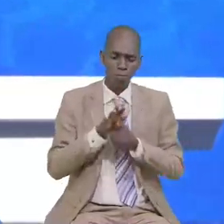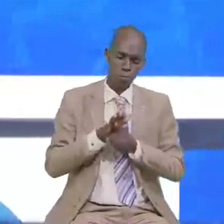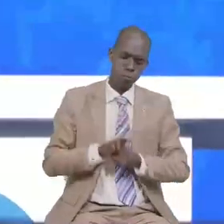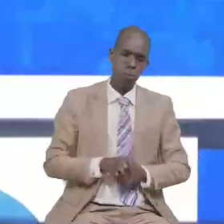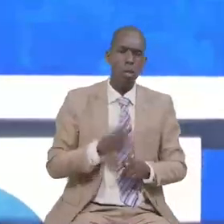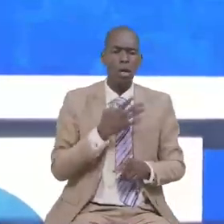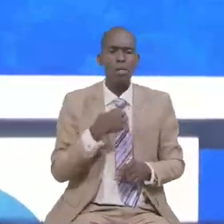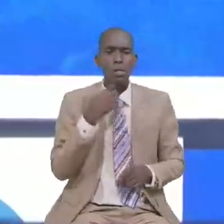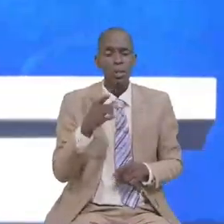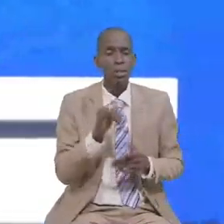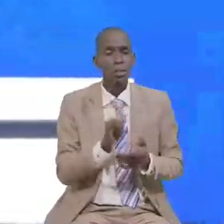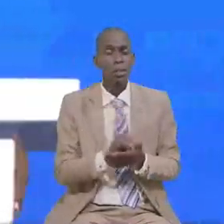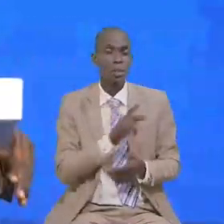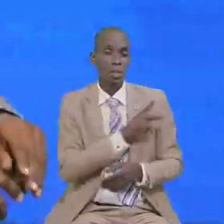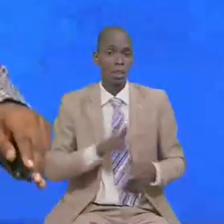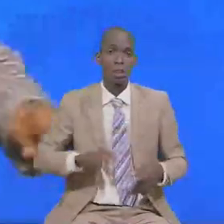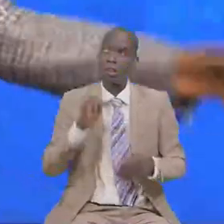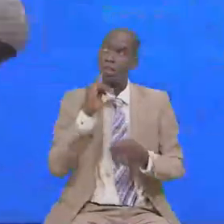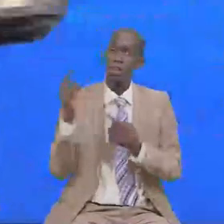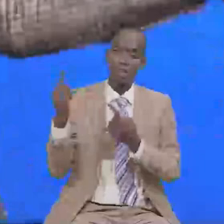déprimé, on te dit que le roi vient.